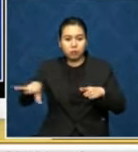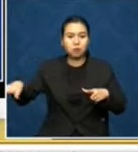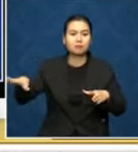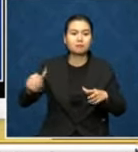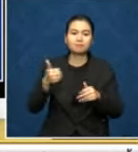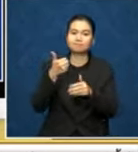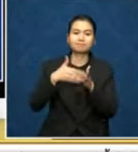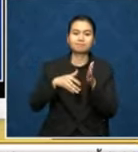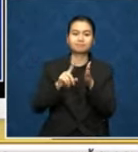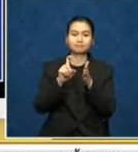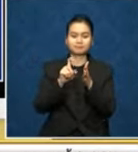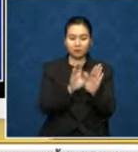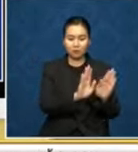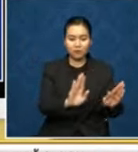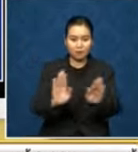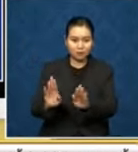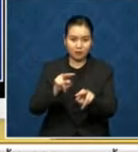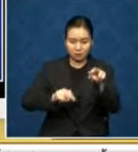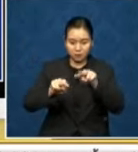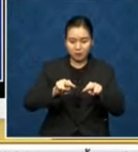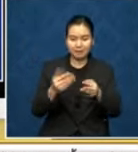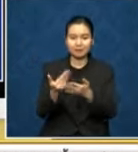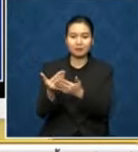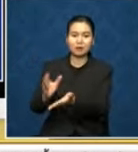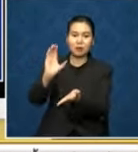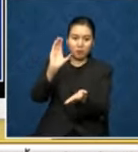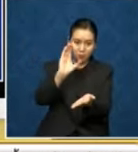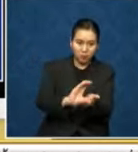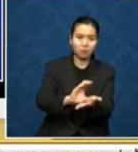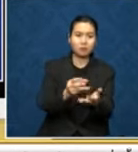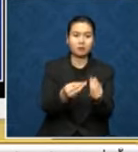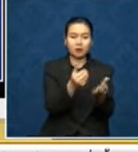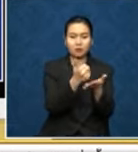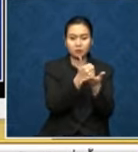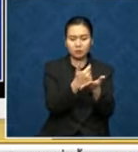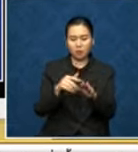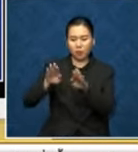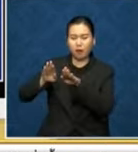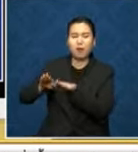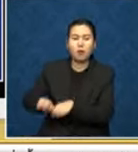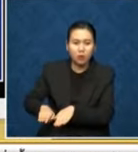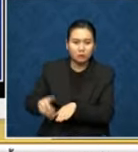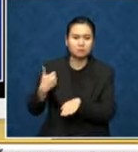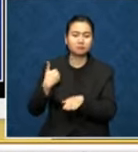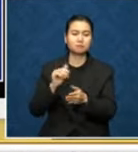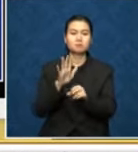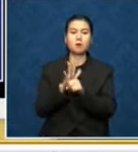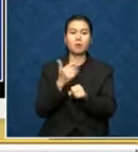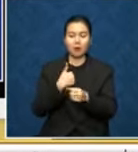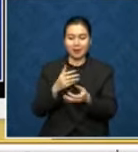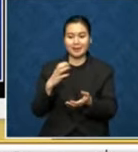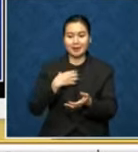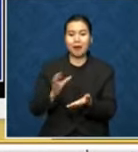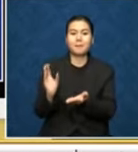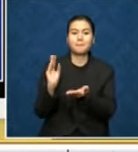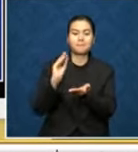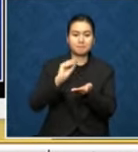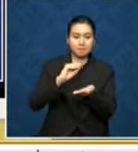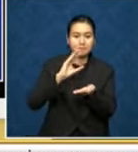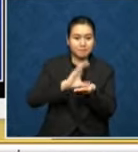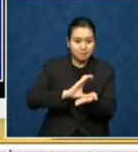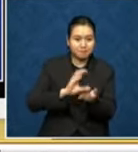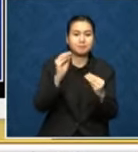าธิการและผังเมืองให้ช่วยเพิ่มเติมงบประมาณเพราะว่าได้ถูกปรับลดงบประมาณลงไปนะครับก็ขอให้เพิ่มเติมงบประมาณในส่วน